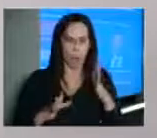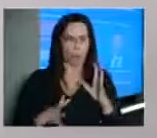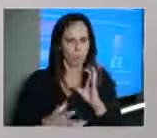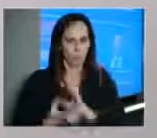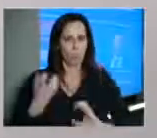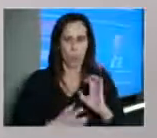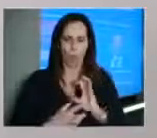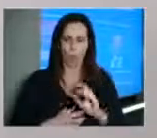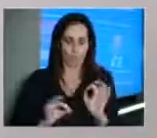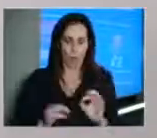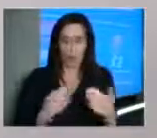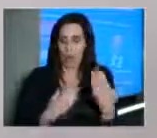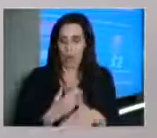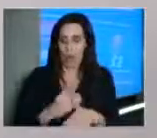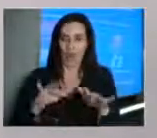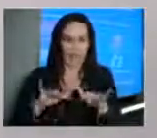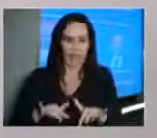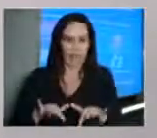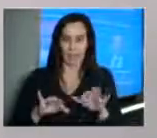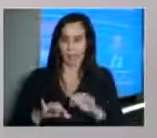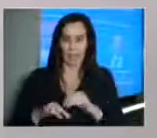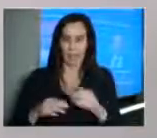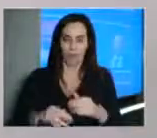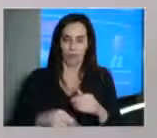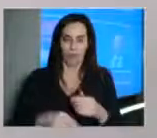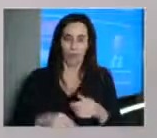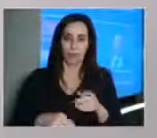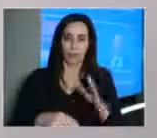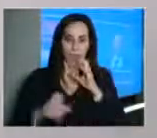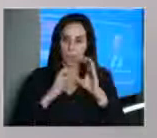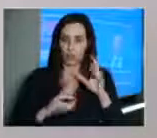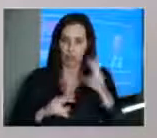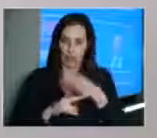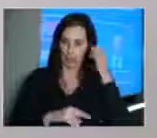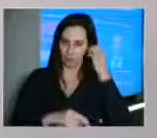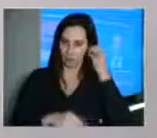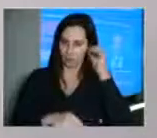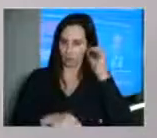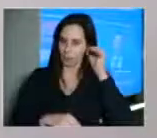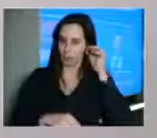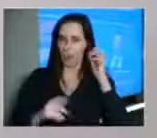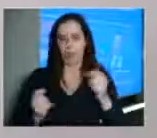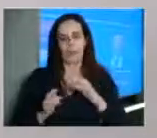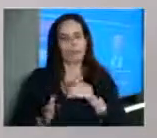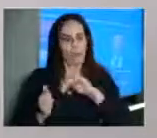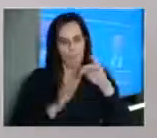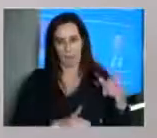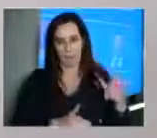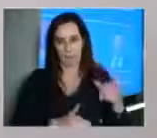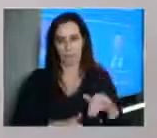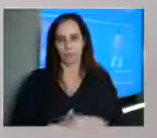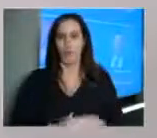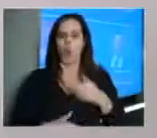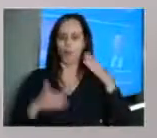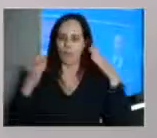סוער, הישורת האחרונה, הדיגיטל עובר למרכז הבמה, בזמן שהתקשורת הקלאסית והקמפיינים הקלאסיים זזים קצת הצידה, עיקר